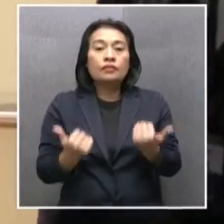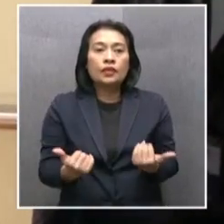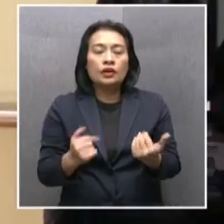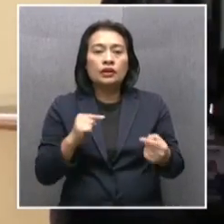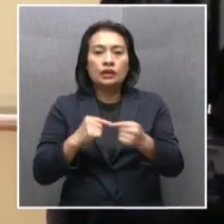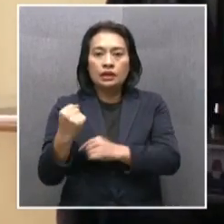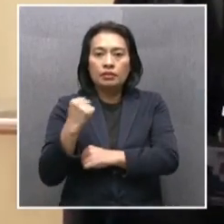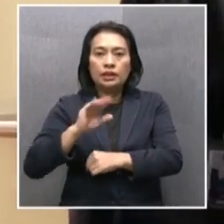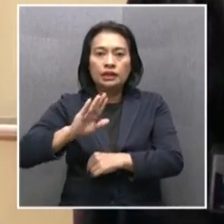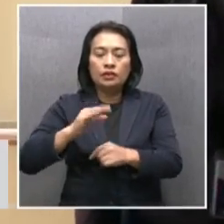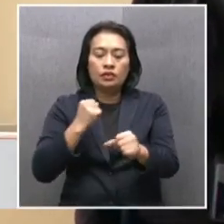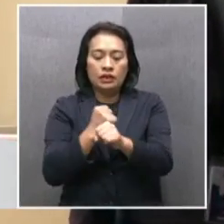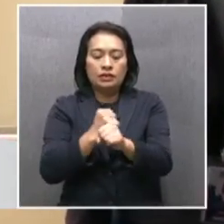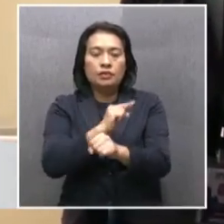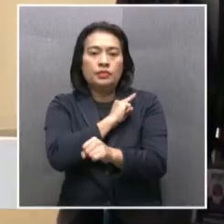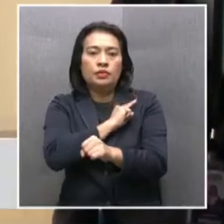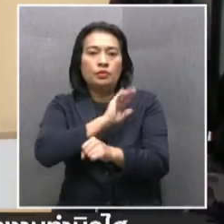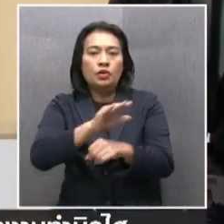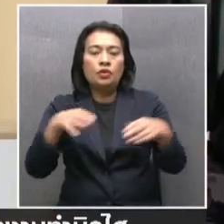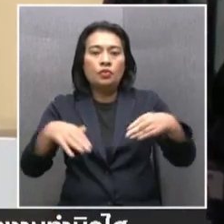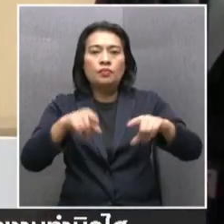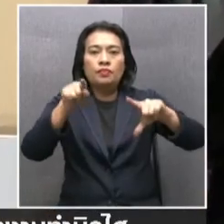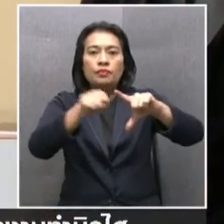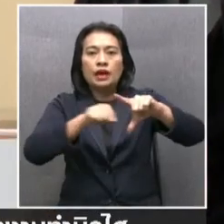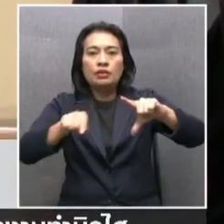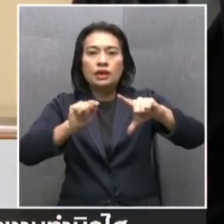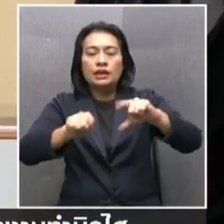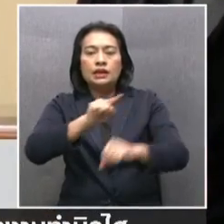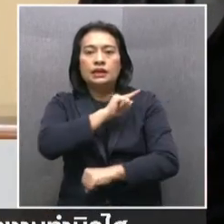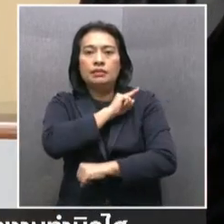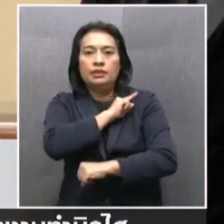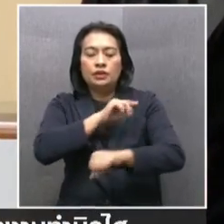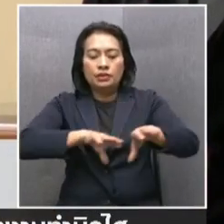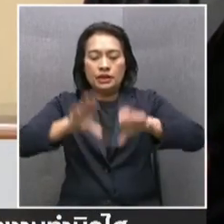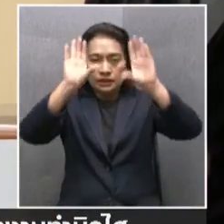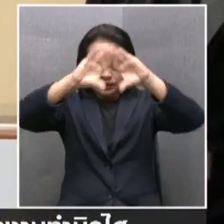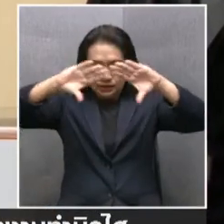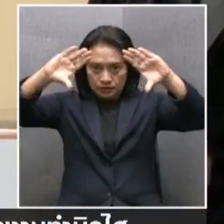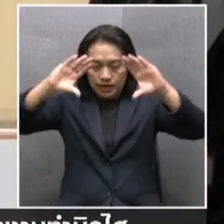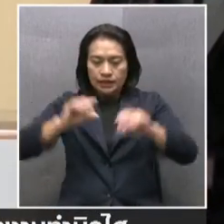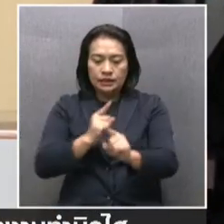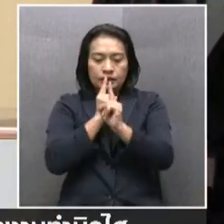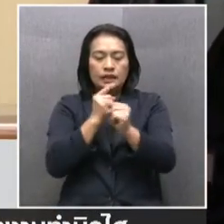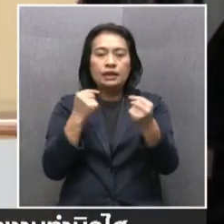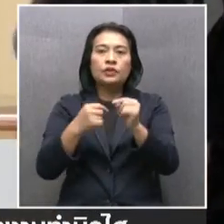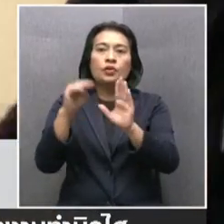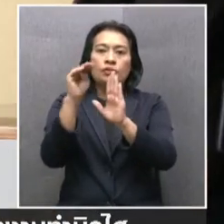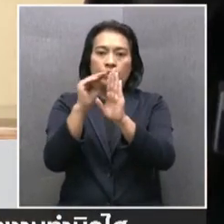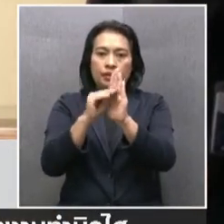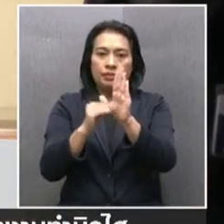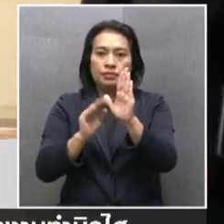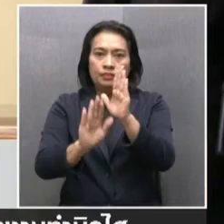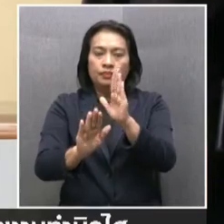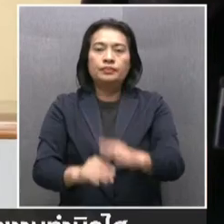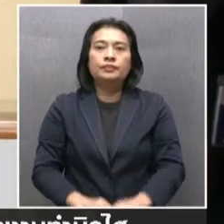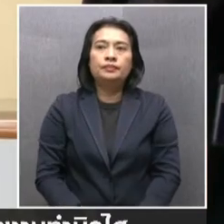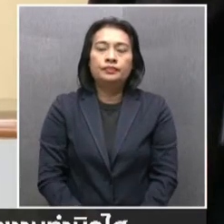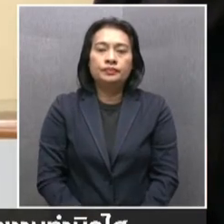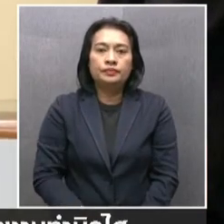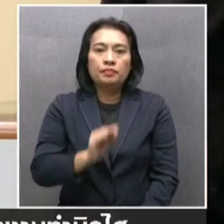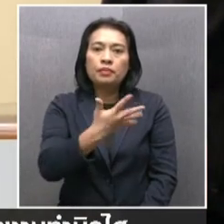ที่ภาระของพรรคก้าวไกลเป็นผู้จัดตั้งรัฐบาลก็ว่ากันไปตามขั้นตอนของเขาไม่มีหร